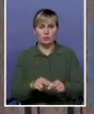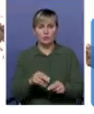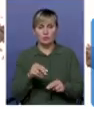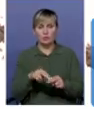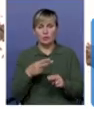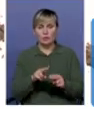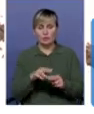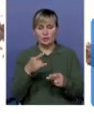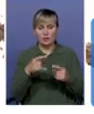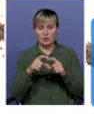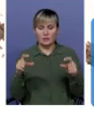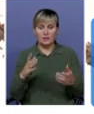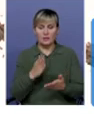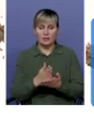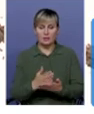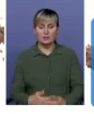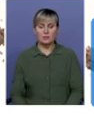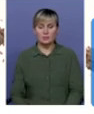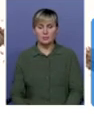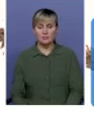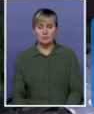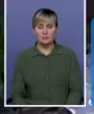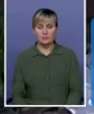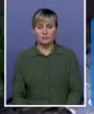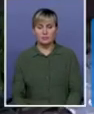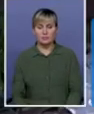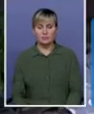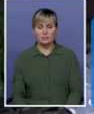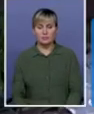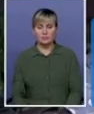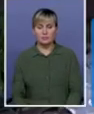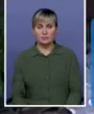счет, который вы видите на экране. Айнрафина Рикпаева, Ганика Вулф, телеканал Алматы.